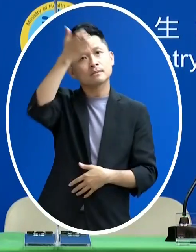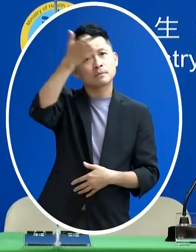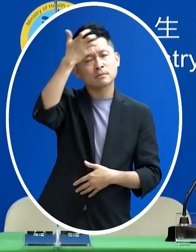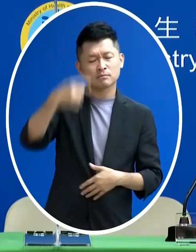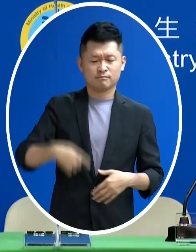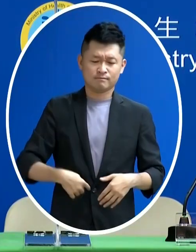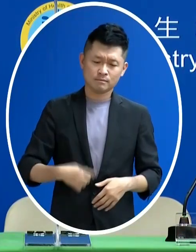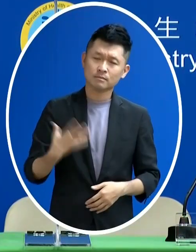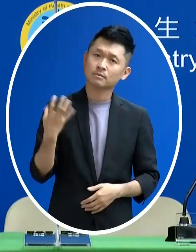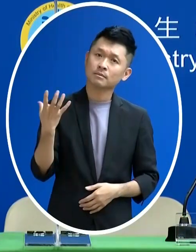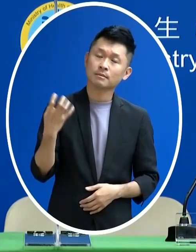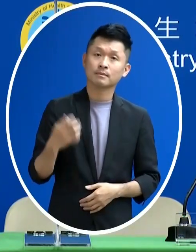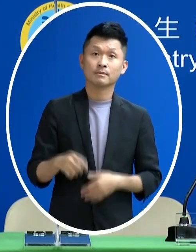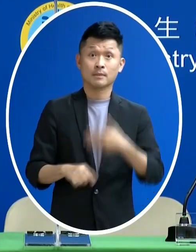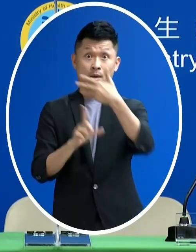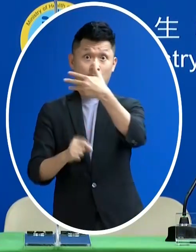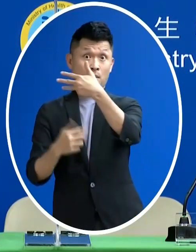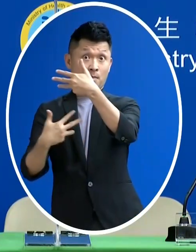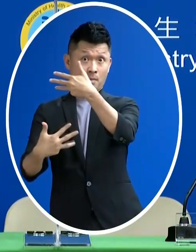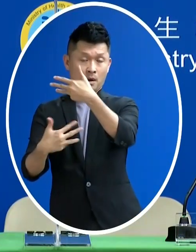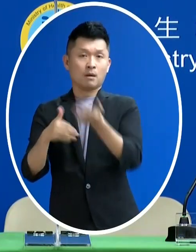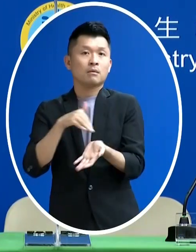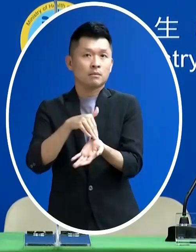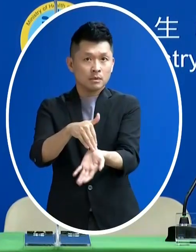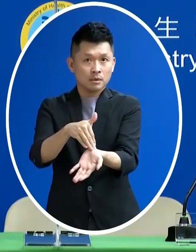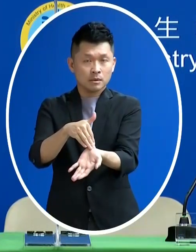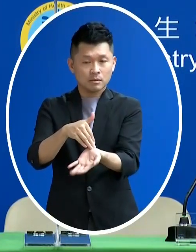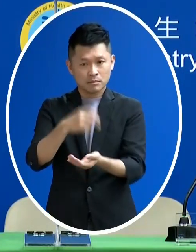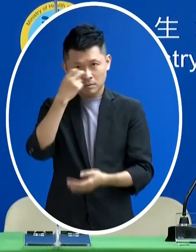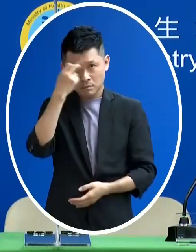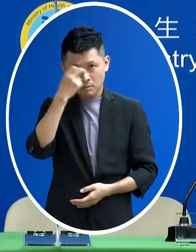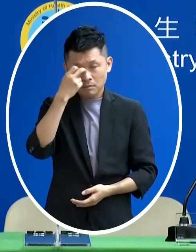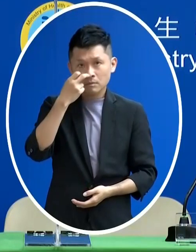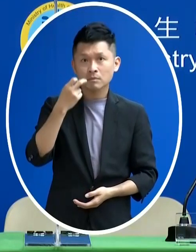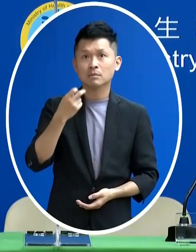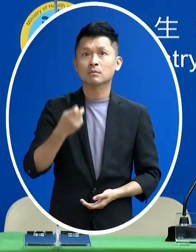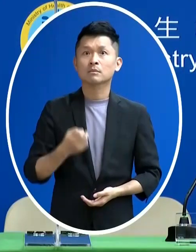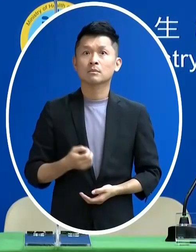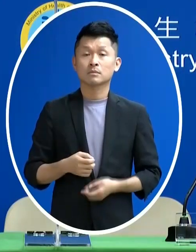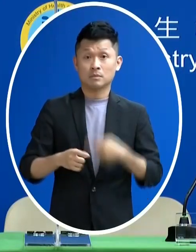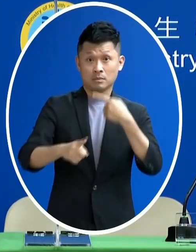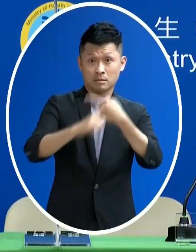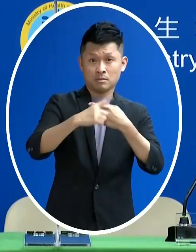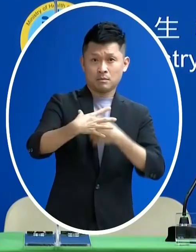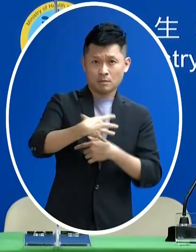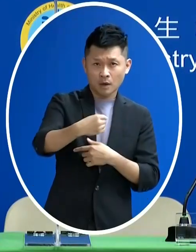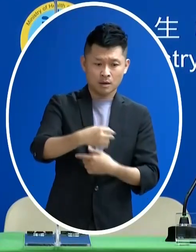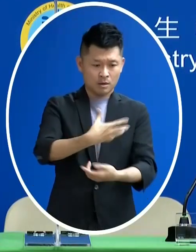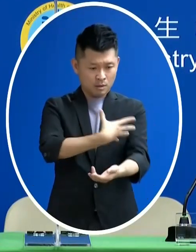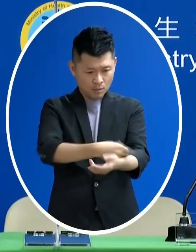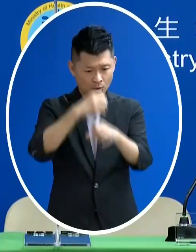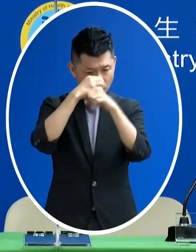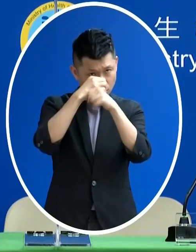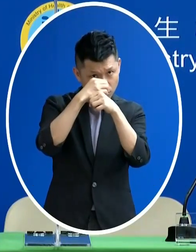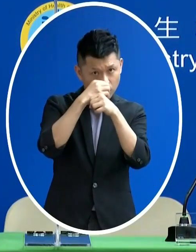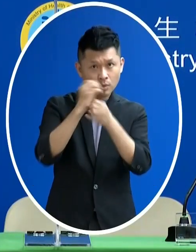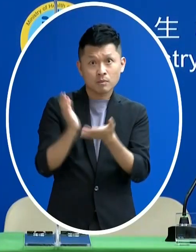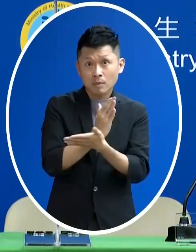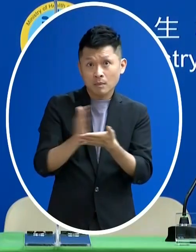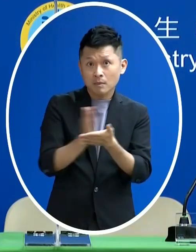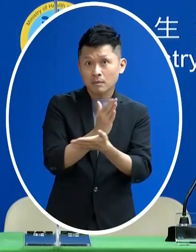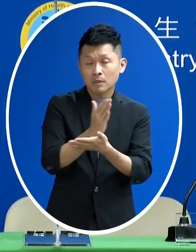腹痛。到了8月8号有就医来检查，那时候经过一些X 光片跟抽血的检查，有